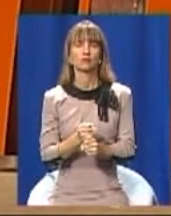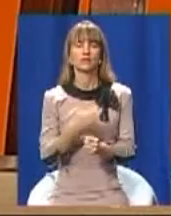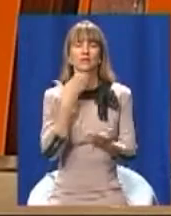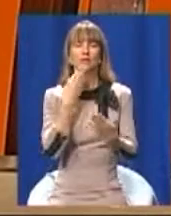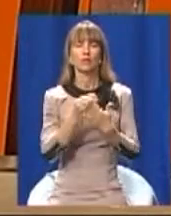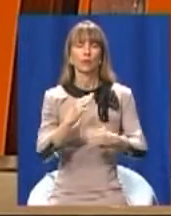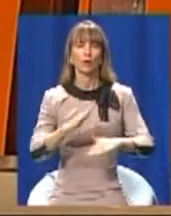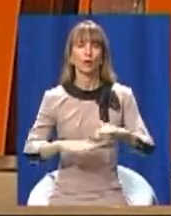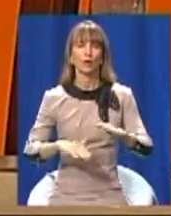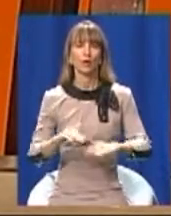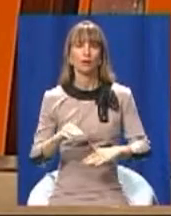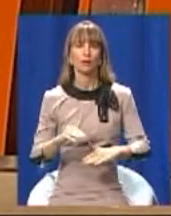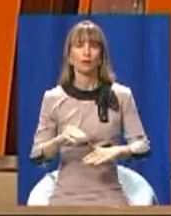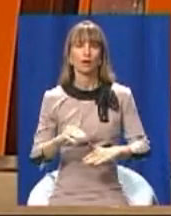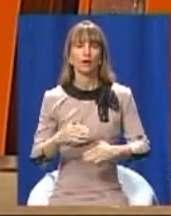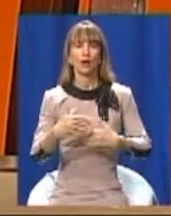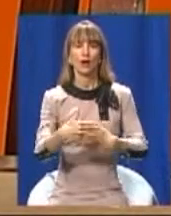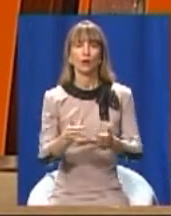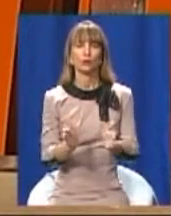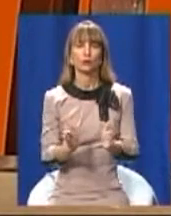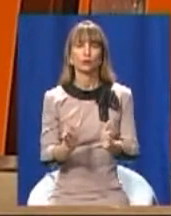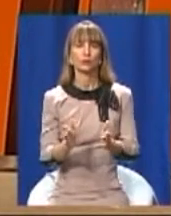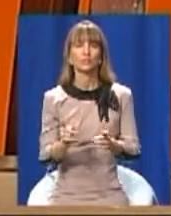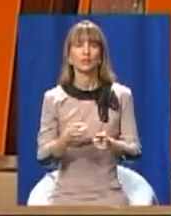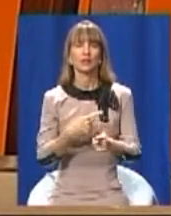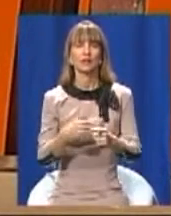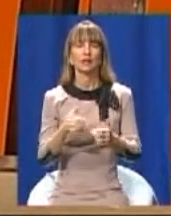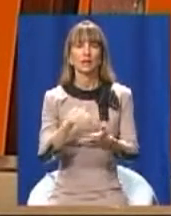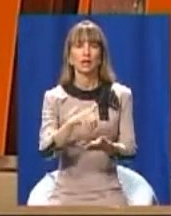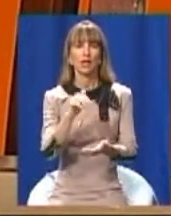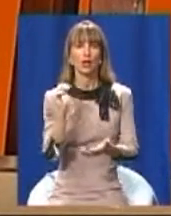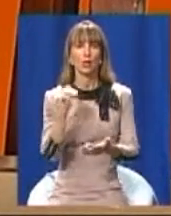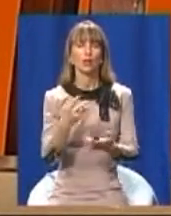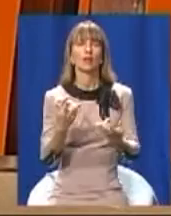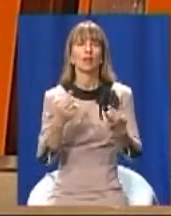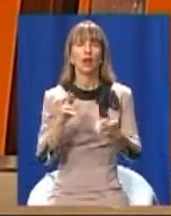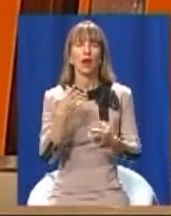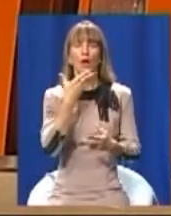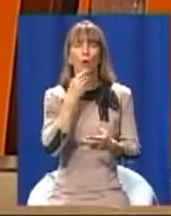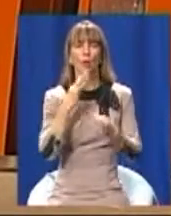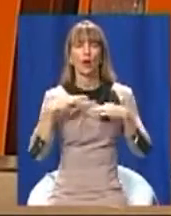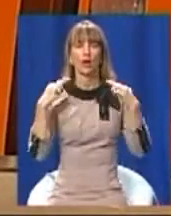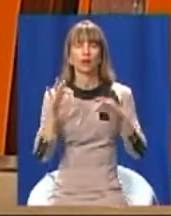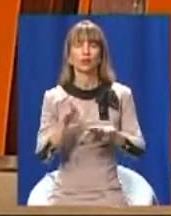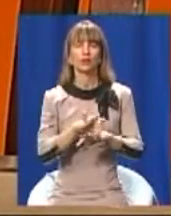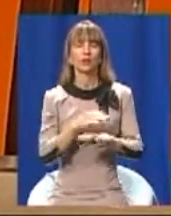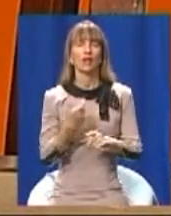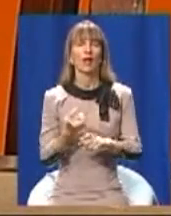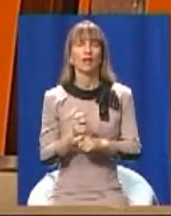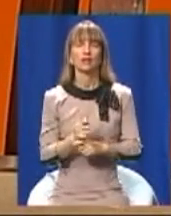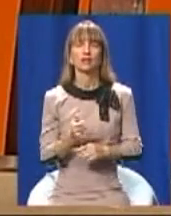своїми руками коробочку або шкатулку для прикрас. Це не